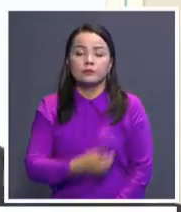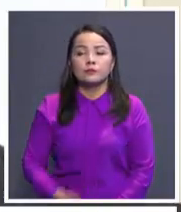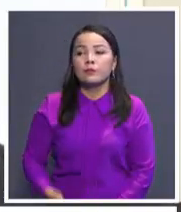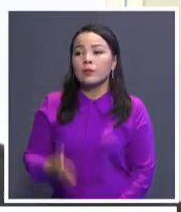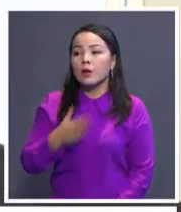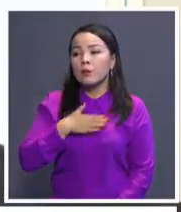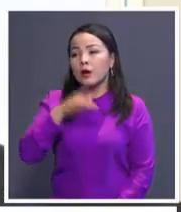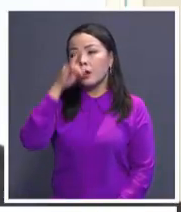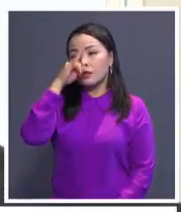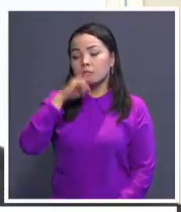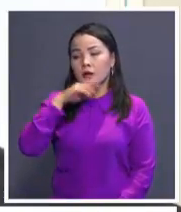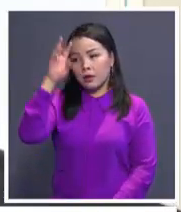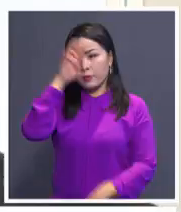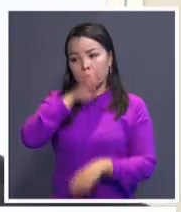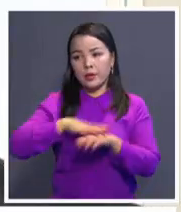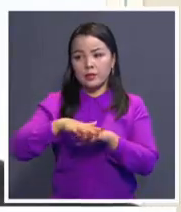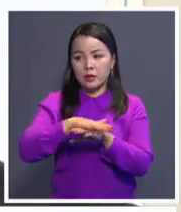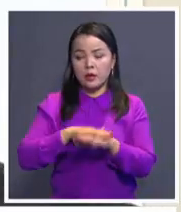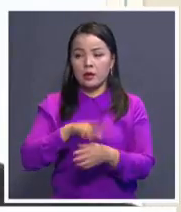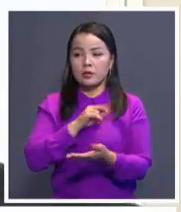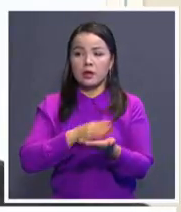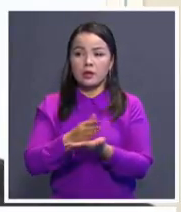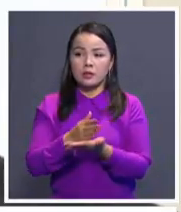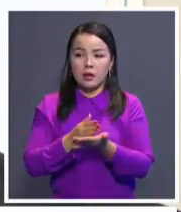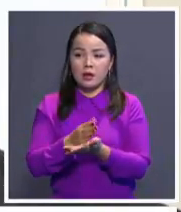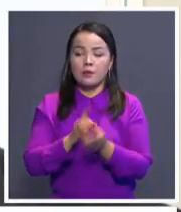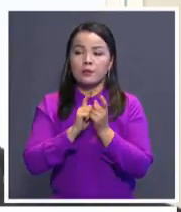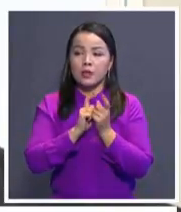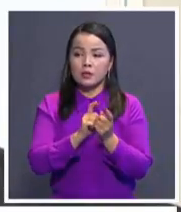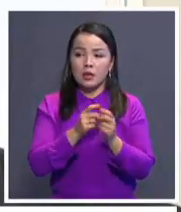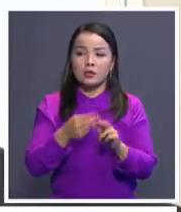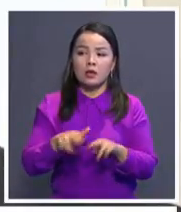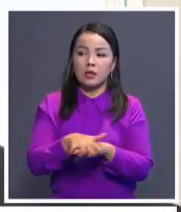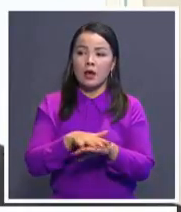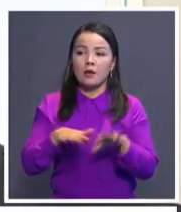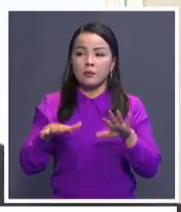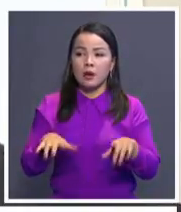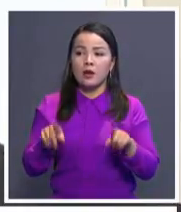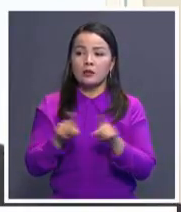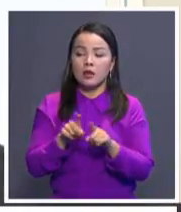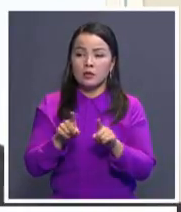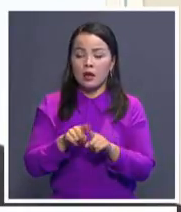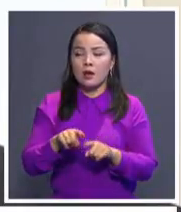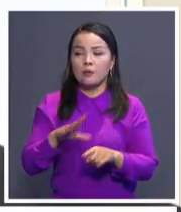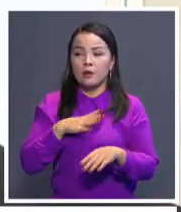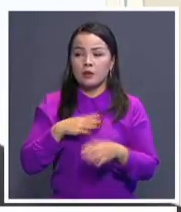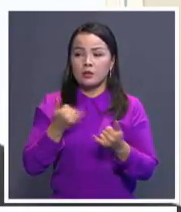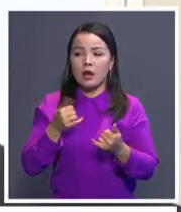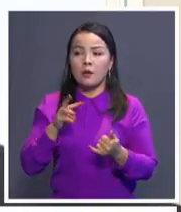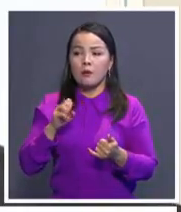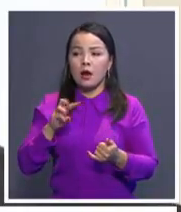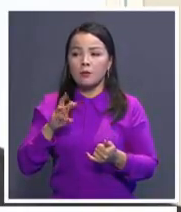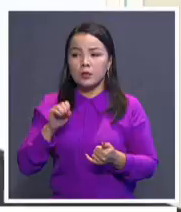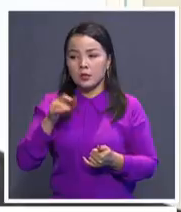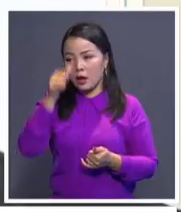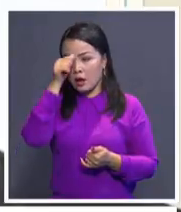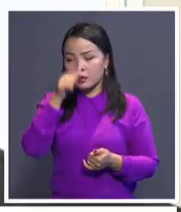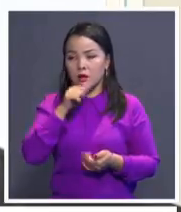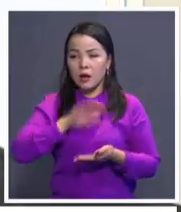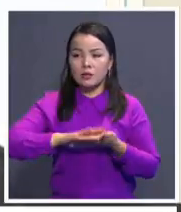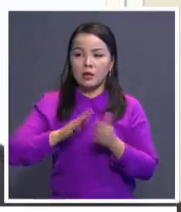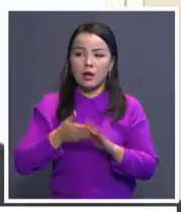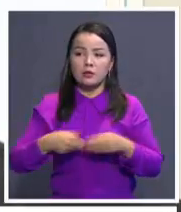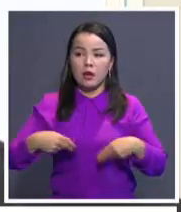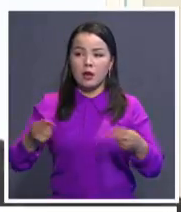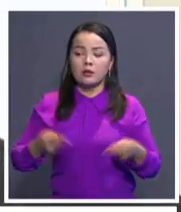Біз Қазақстанның мемлекеттік қызмет істері және сыбайлас жемқорлыққа қарсы іс-қимыл агенттігімен мамыр айында ынтымақтастық туралы меморандумға қол